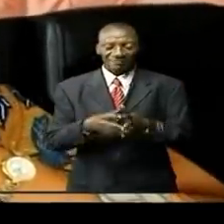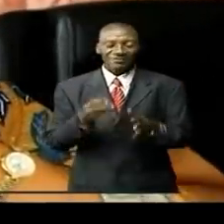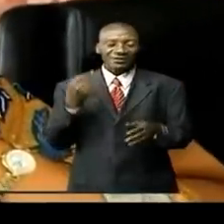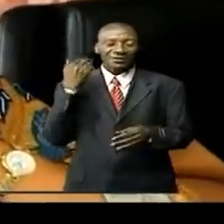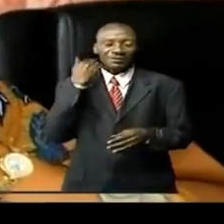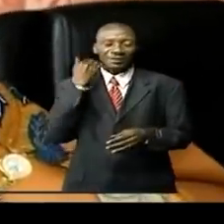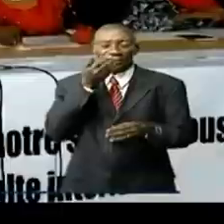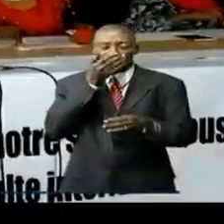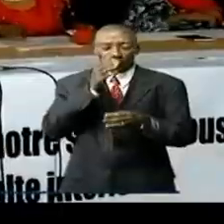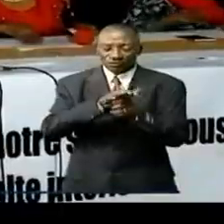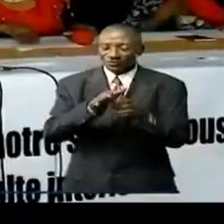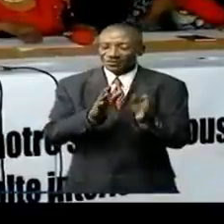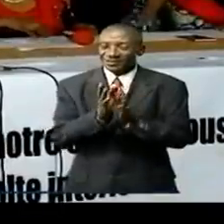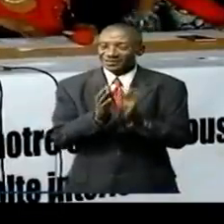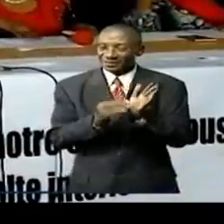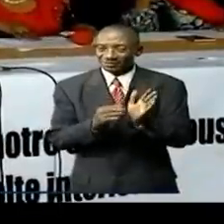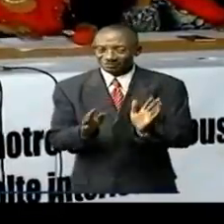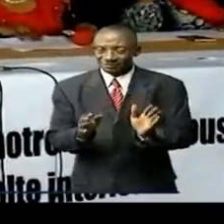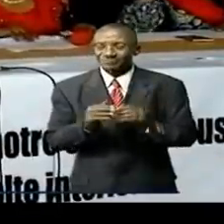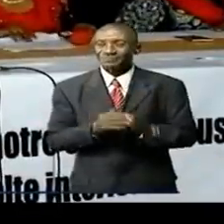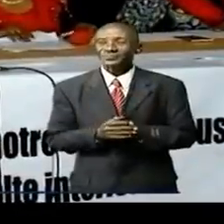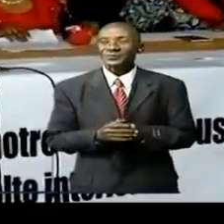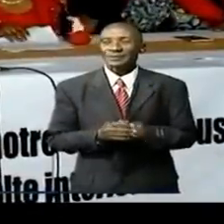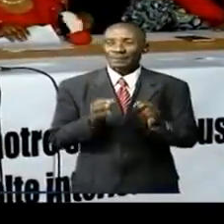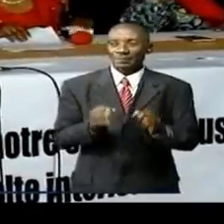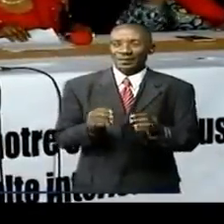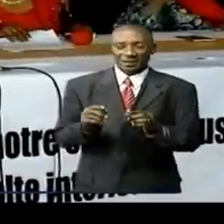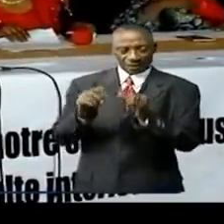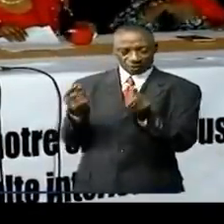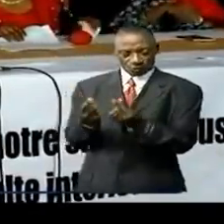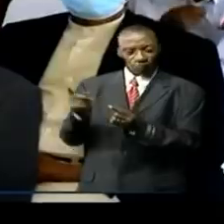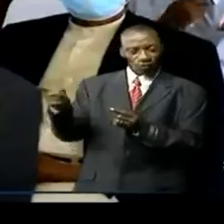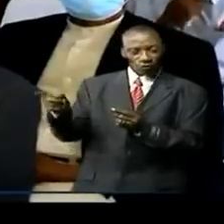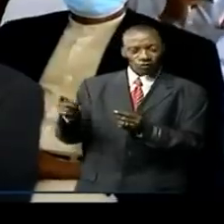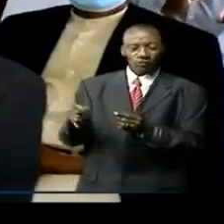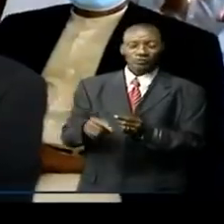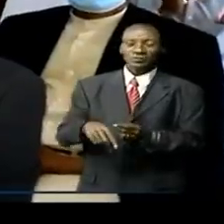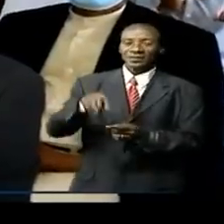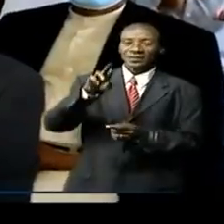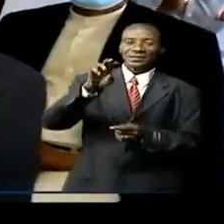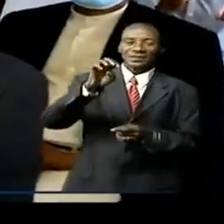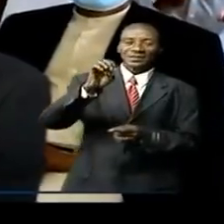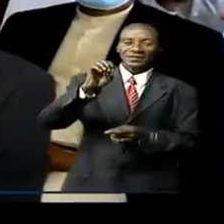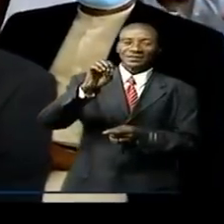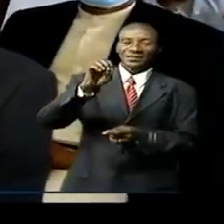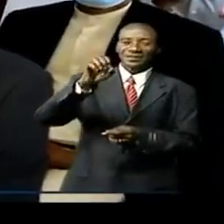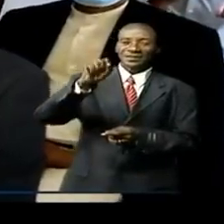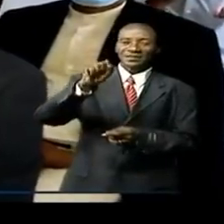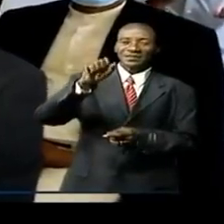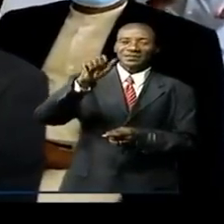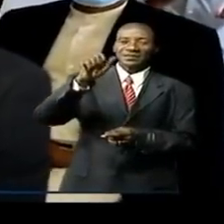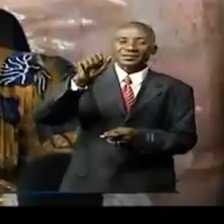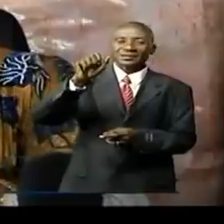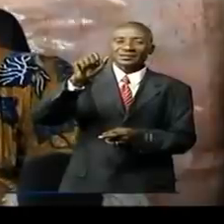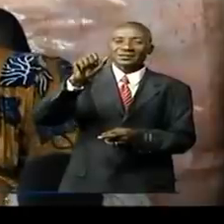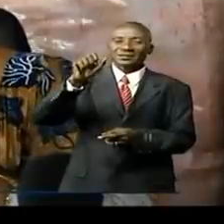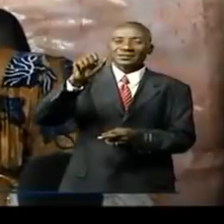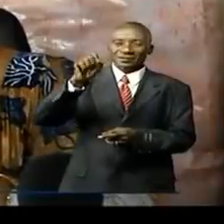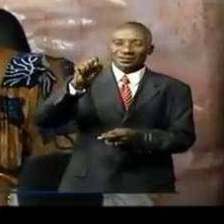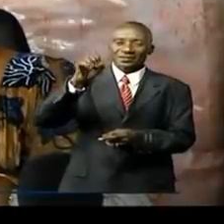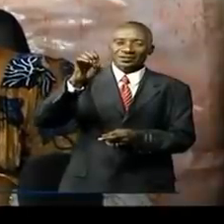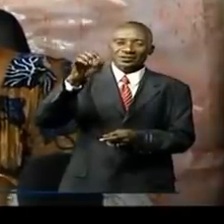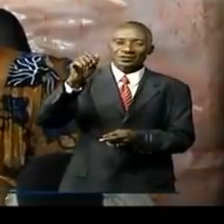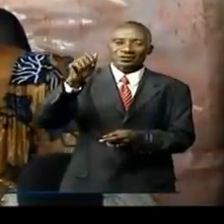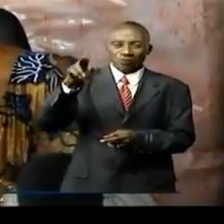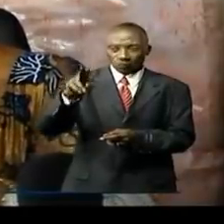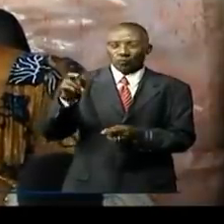Pindi, coordonnatrice du réseau Inatosha Ekoki, cette plateforme reste ouverte à toute nouvelle adhésion. Donc nous sommes là, nous